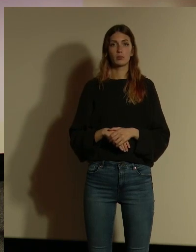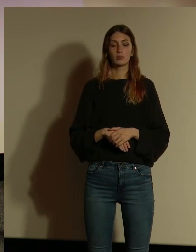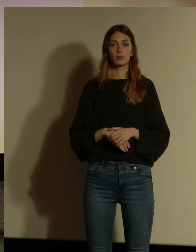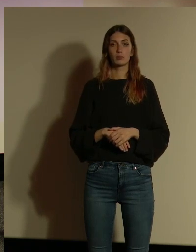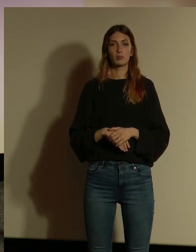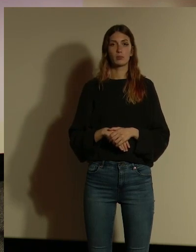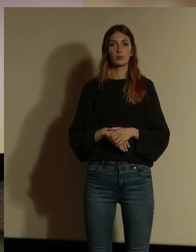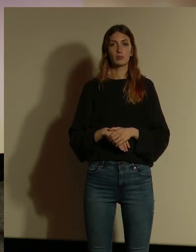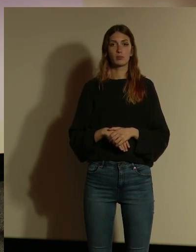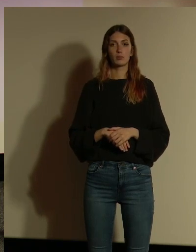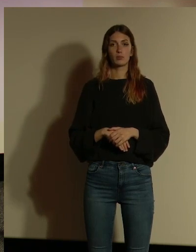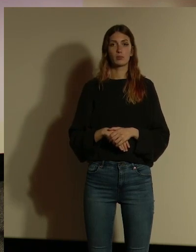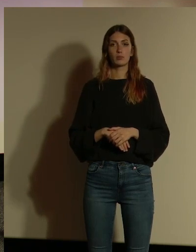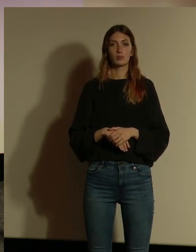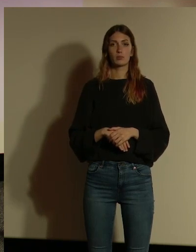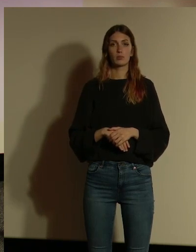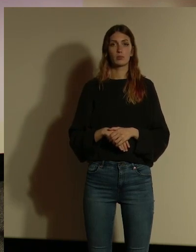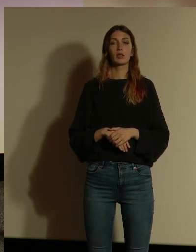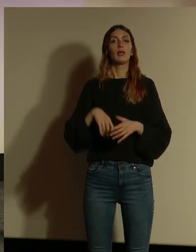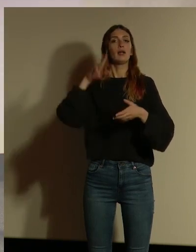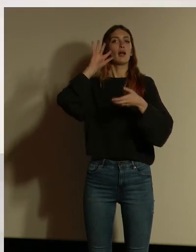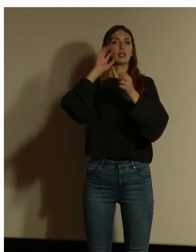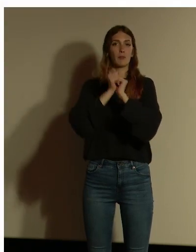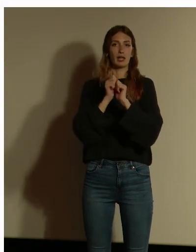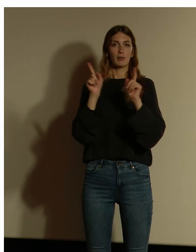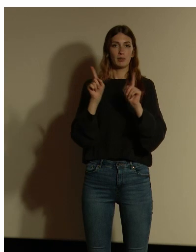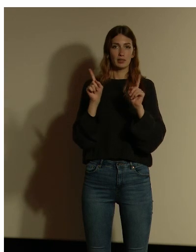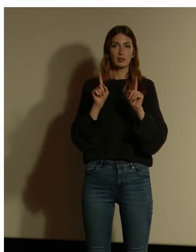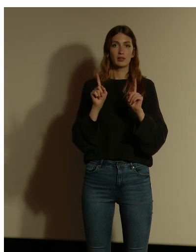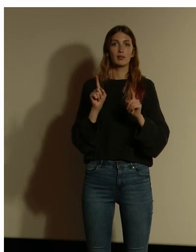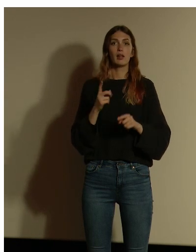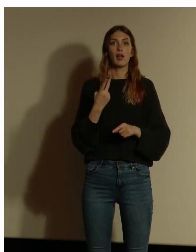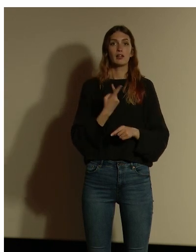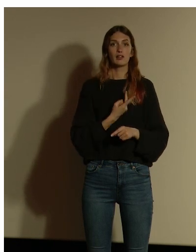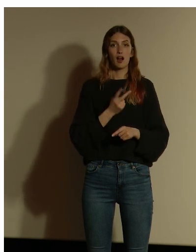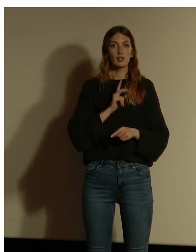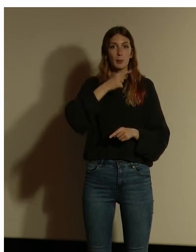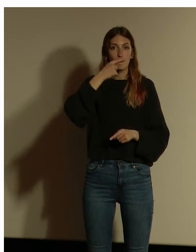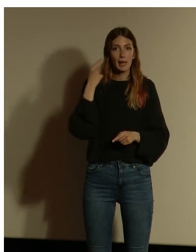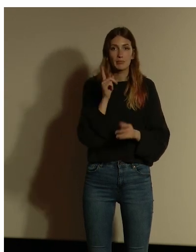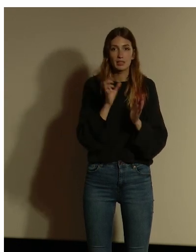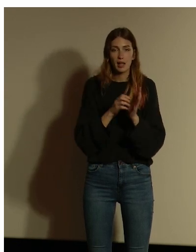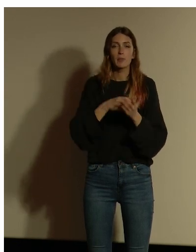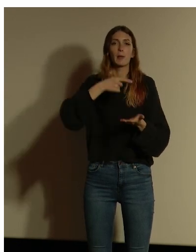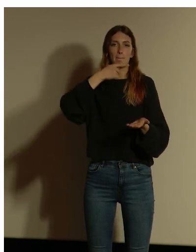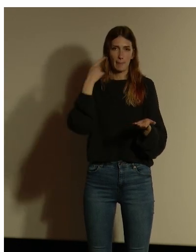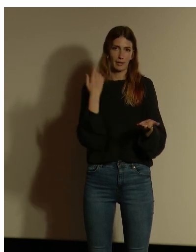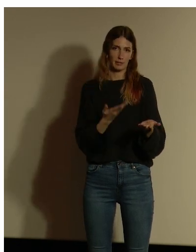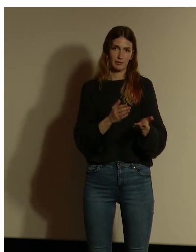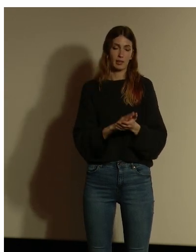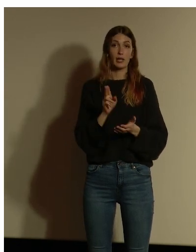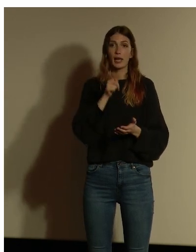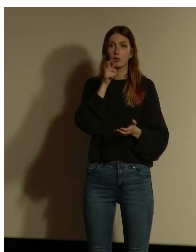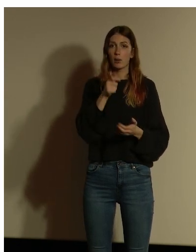Jätame selle asja endale praegult pähe, et transmees on mees. Kui keegi ütleb teile,